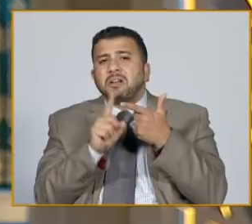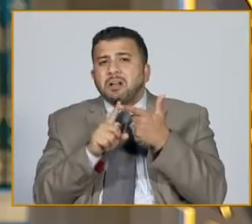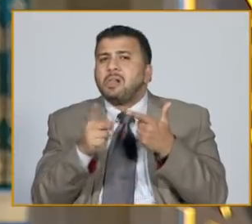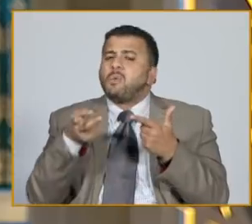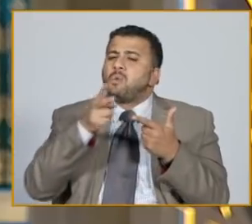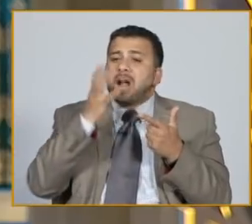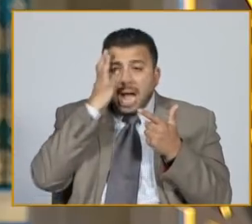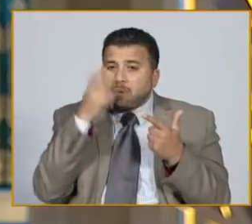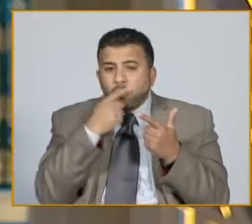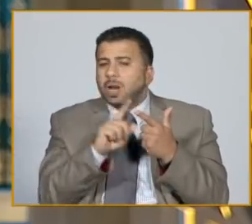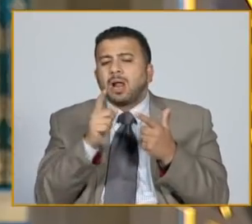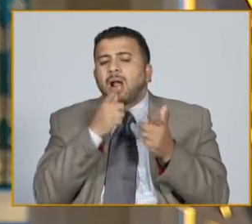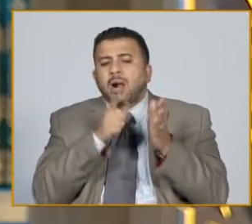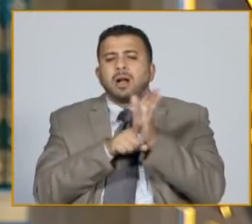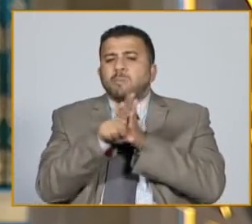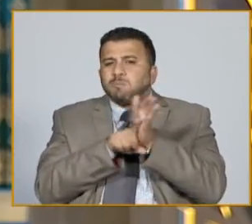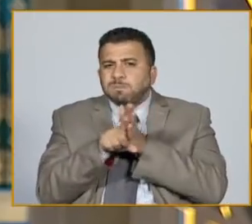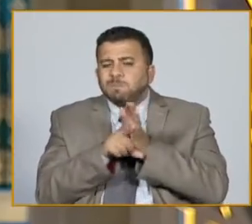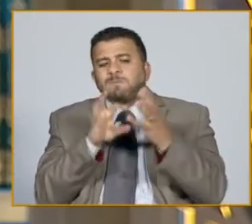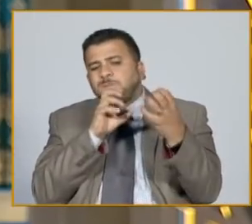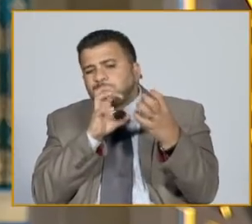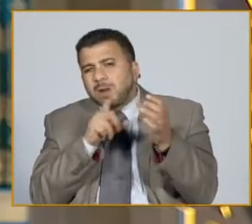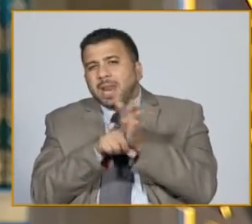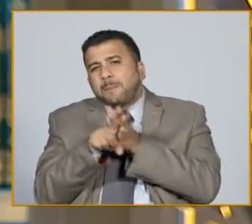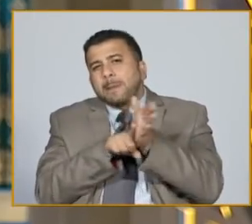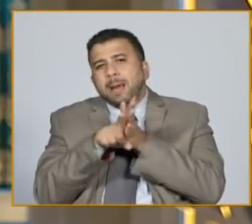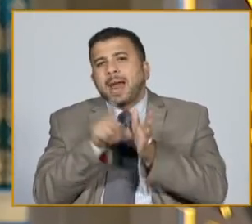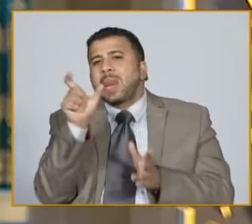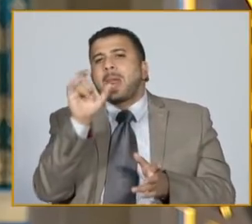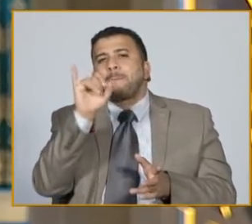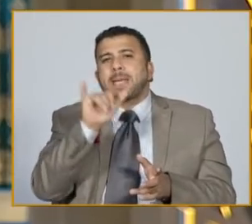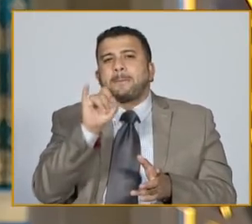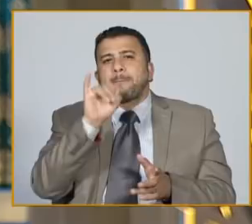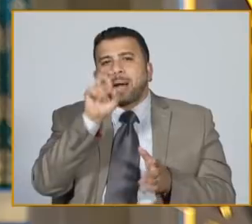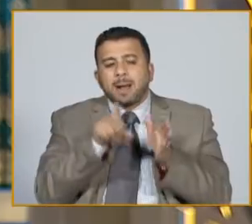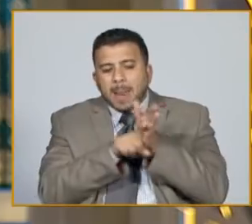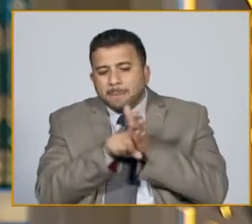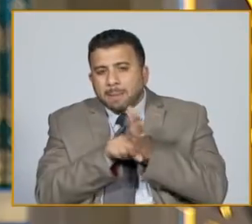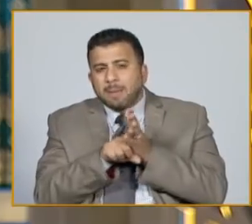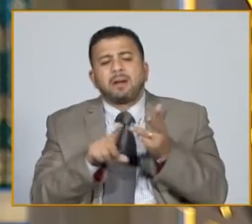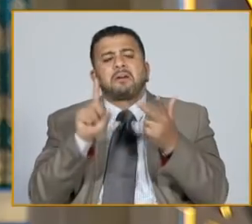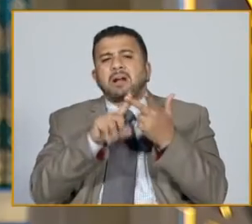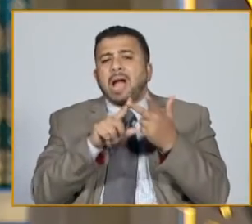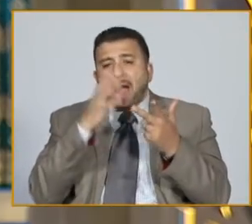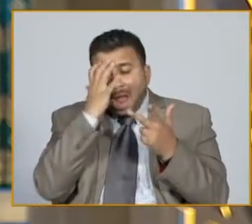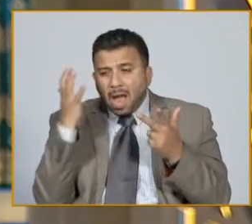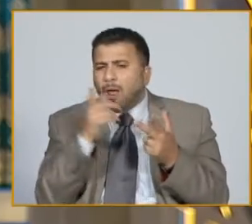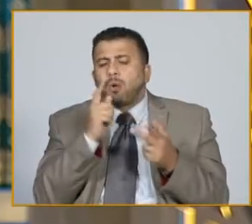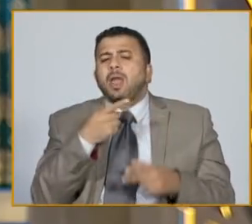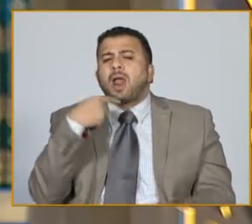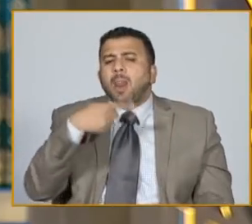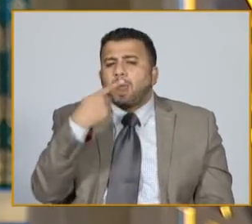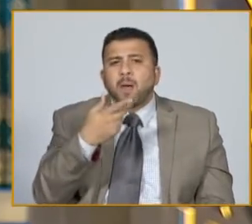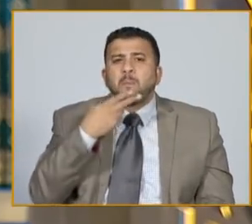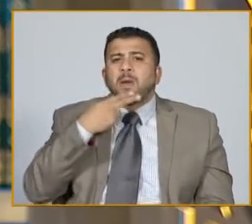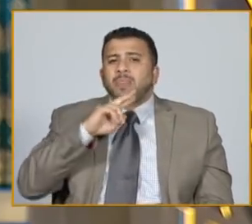والكذب، ومنهم من ذهب إلى أن لهو الحديث هنا كل كلام باطل، وأقوال كثيرة لأهل العلم،